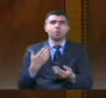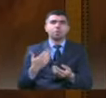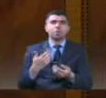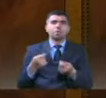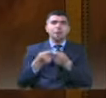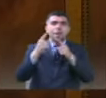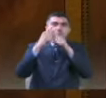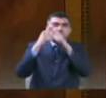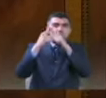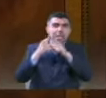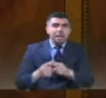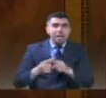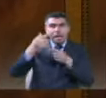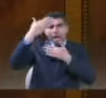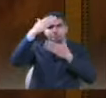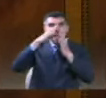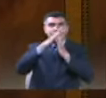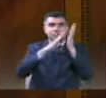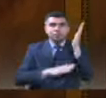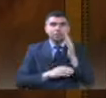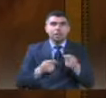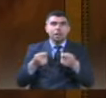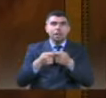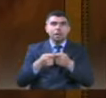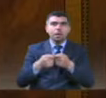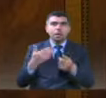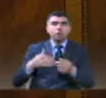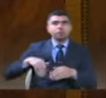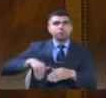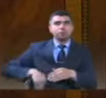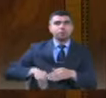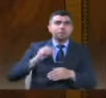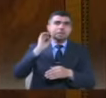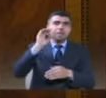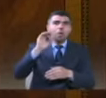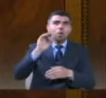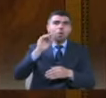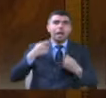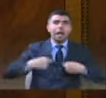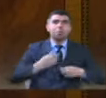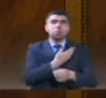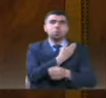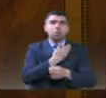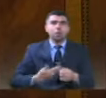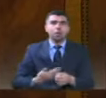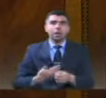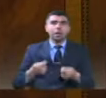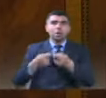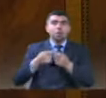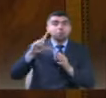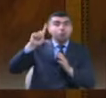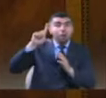الميزانيه ديال المغرب راه موجوده في الجيب ديال عبد الاله بن كيران، وباللي ملي نقص